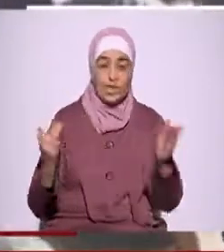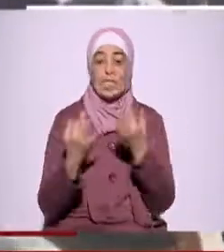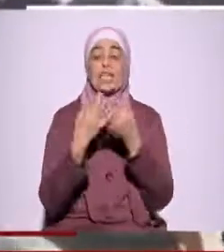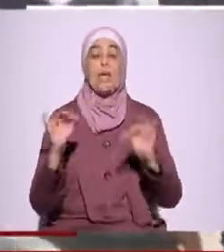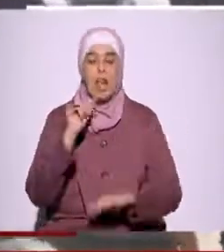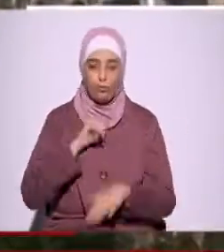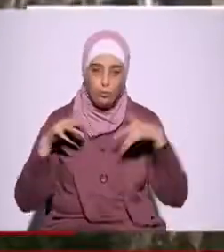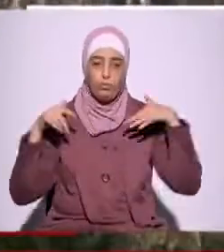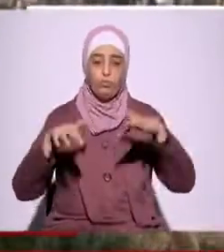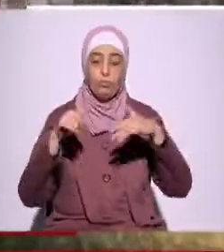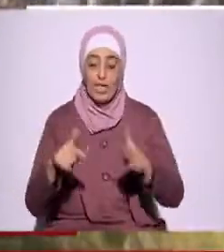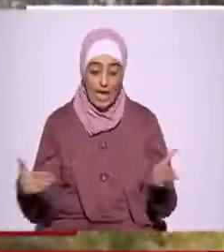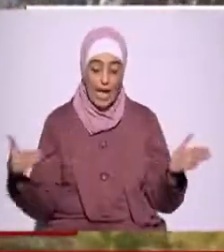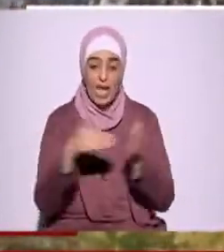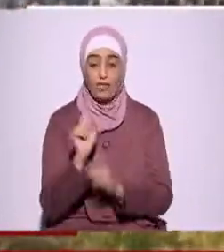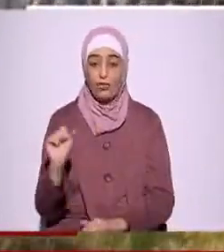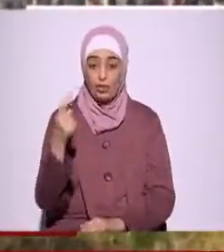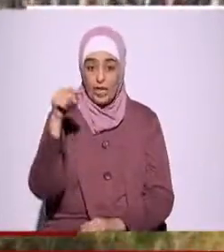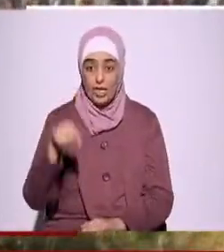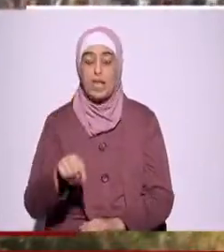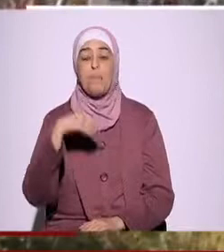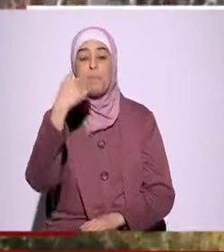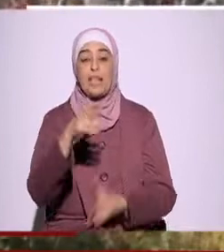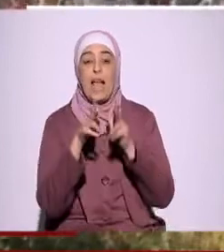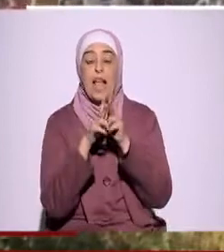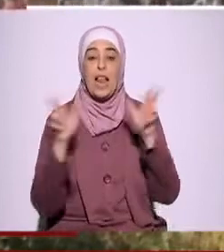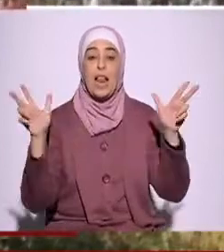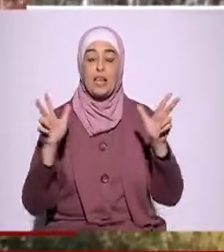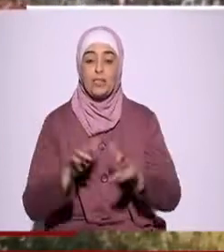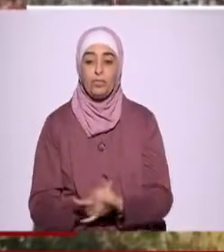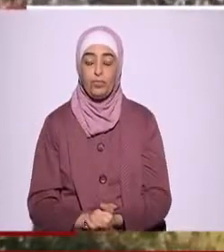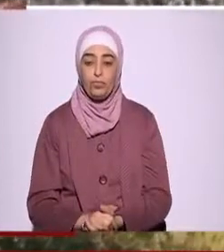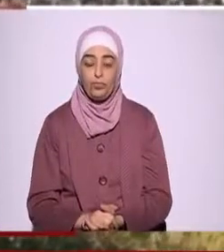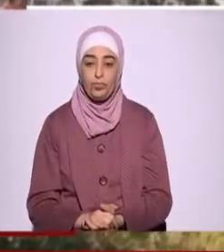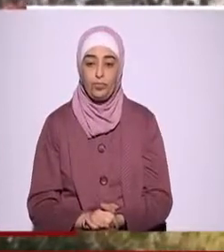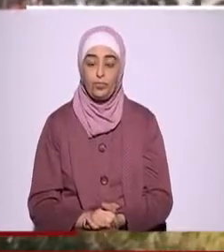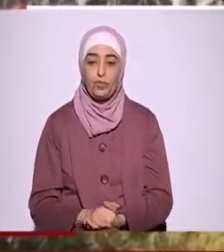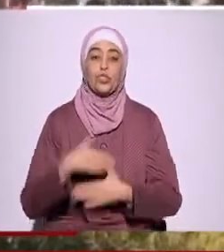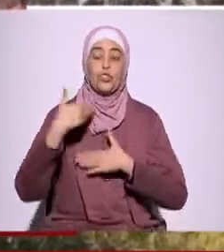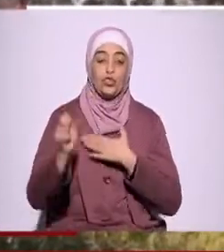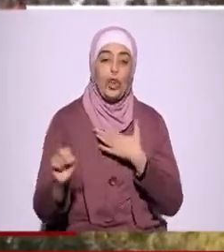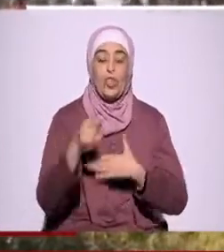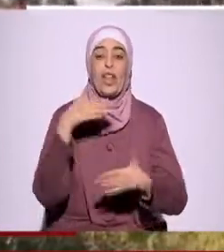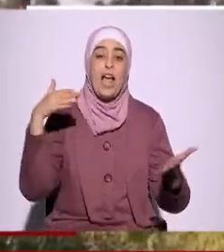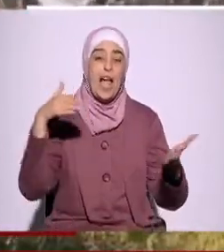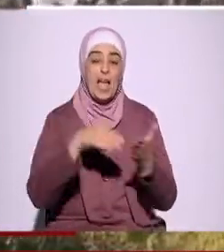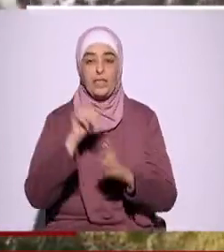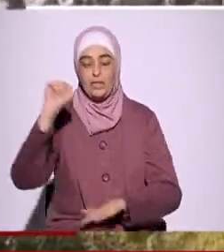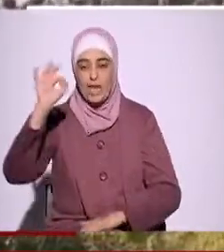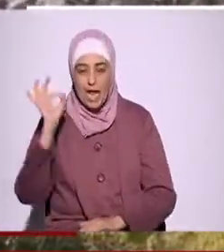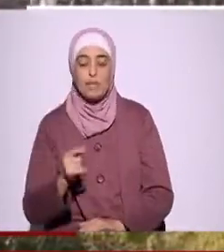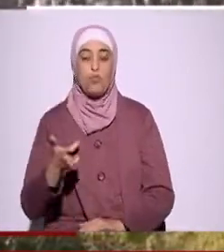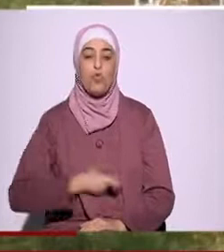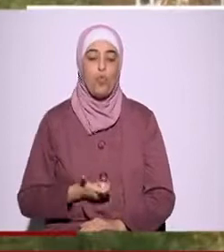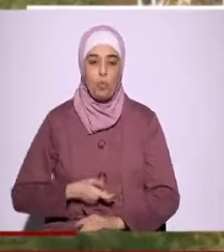عند نهاية هذا الشهر سوف يتم الإعلان إلى فبراير، وهكذا إلى أن يتم تسليم السلطة إلى